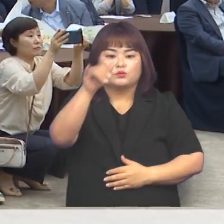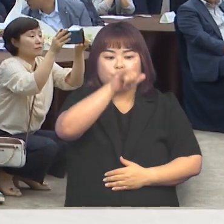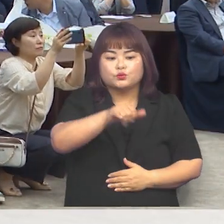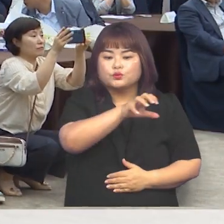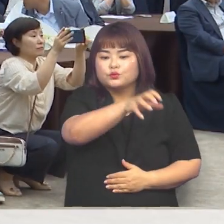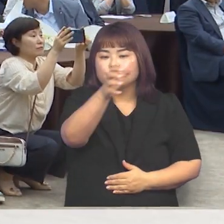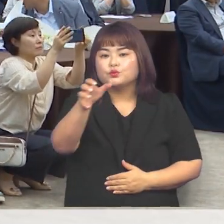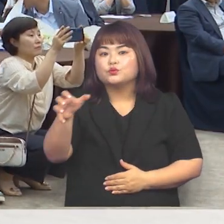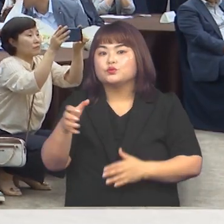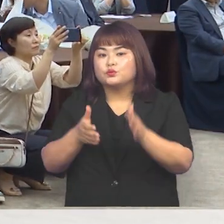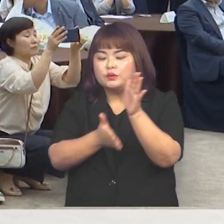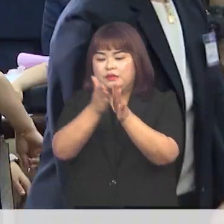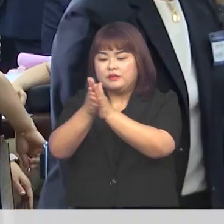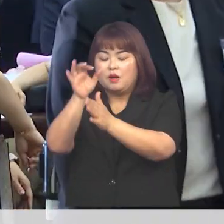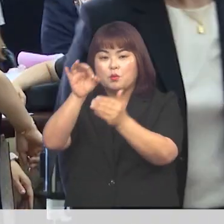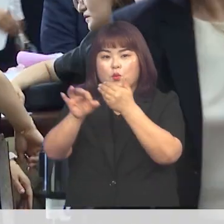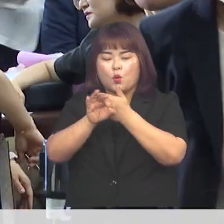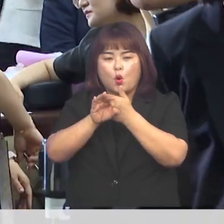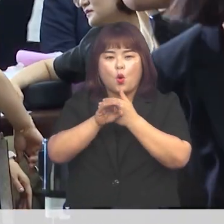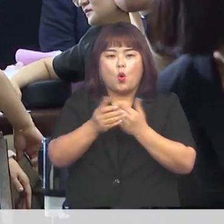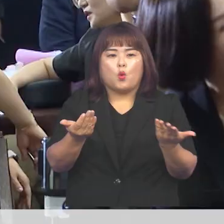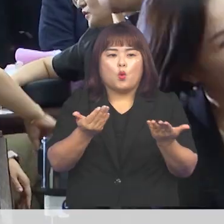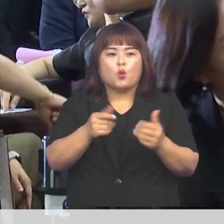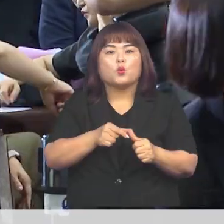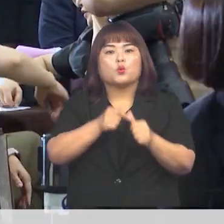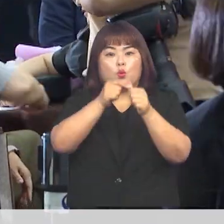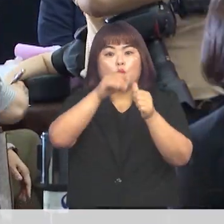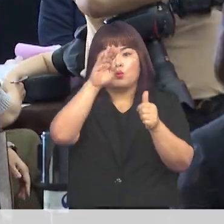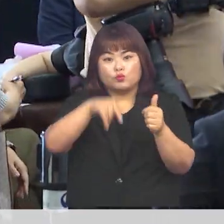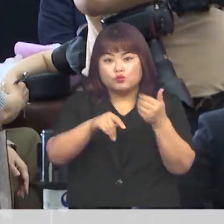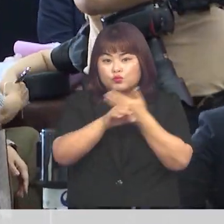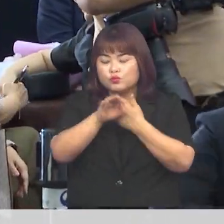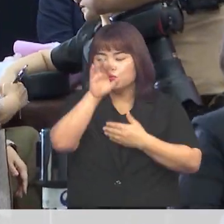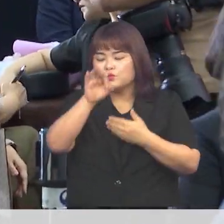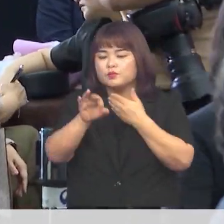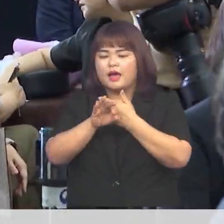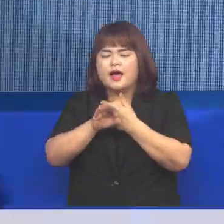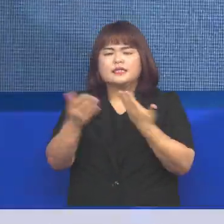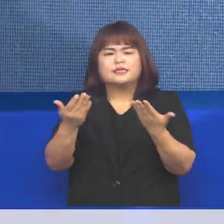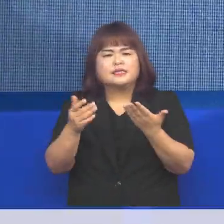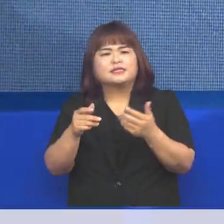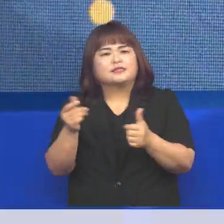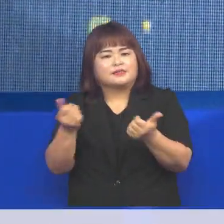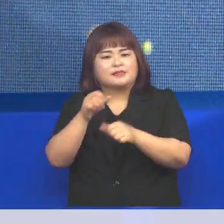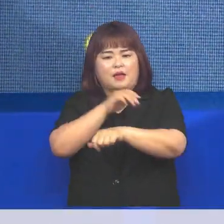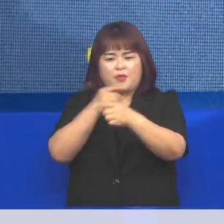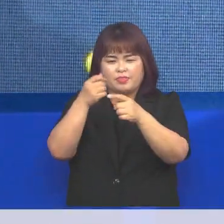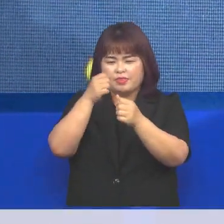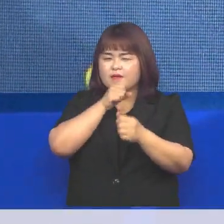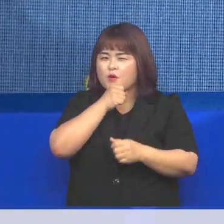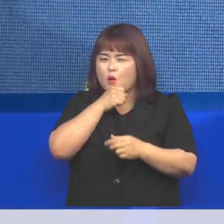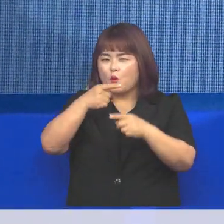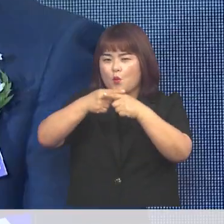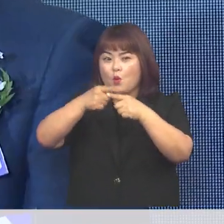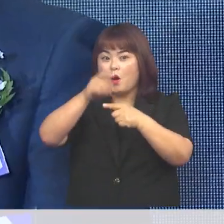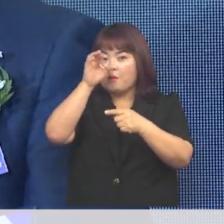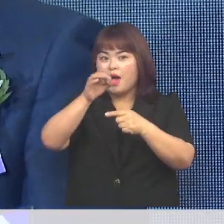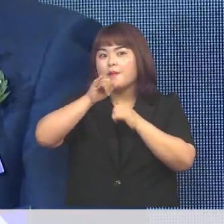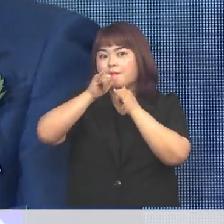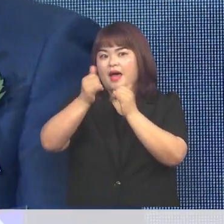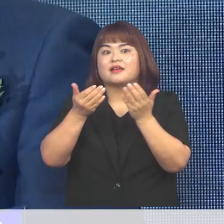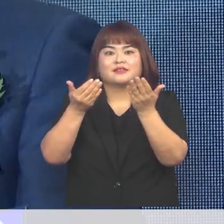전국지방자치단체 일자리 대상은 고용노동부가 전국 지자체를 대상으로 지역 일자리 정책 성과를 평가해 시상하는